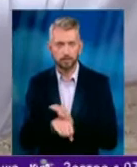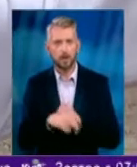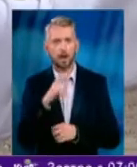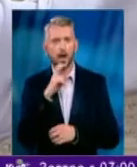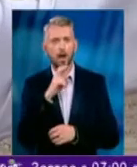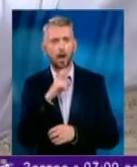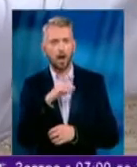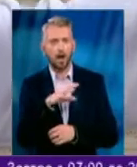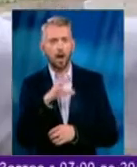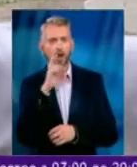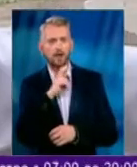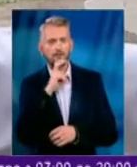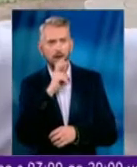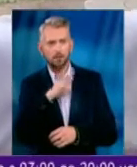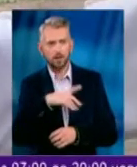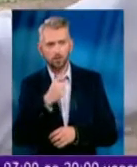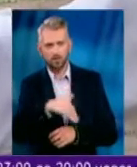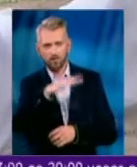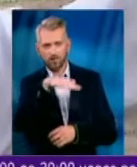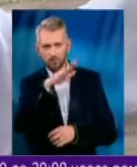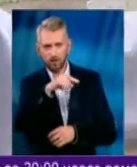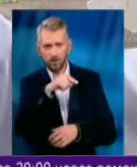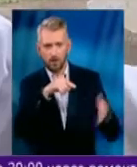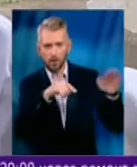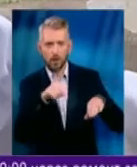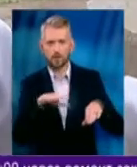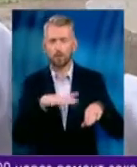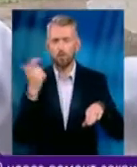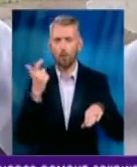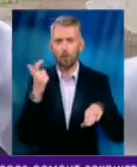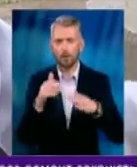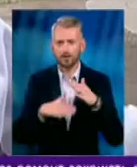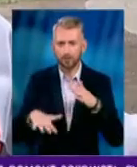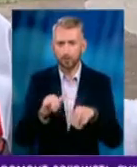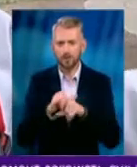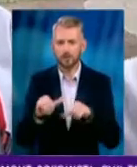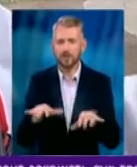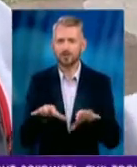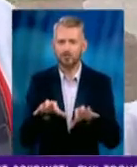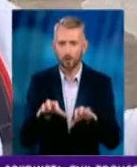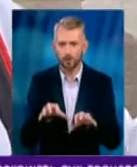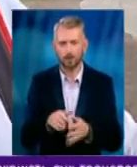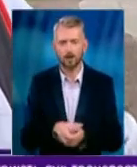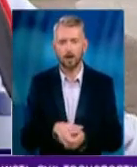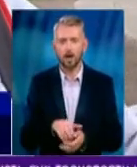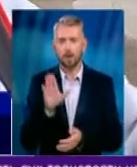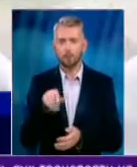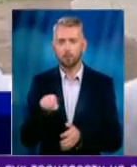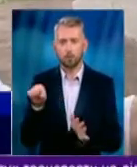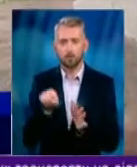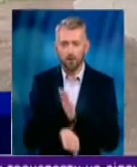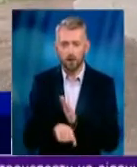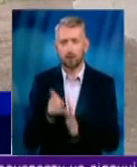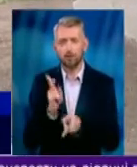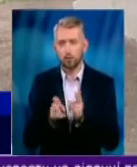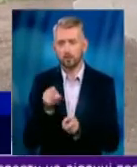вище на горці, а тут був хоздвор. Розводили животних, потім їх вбивали і